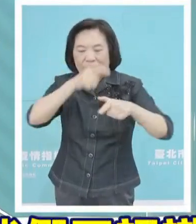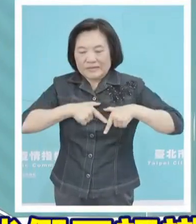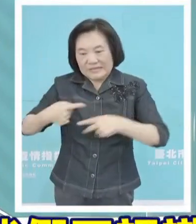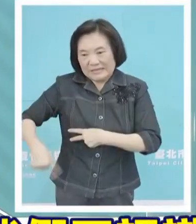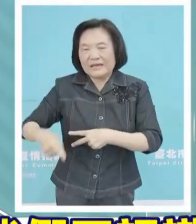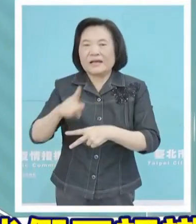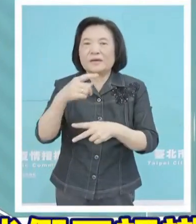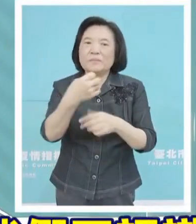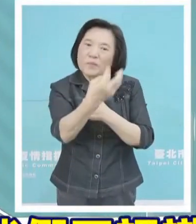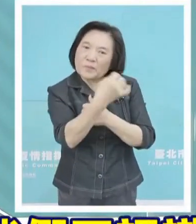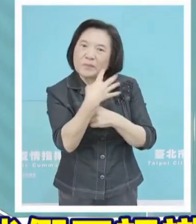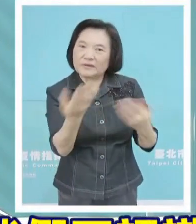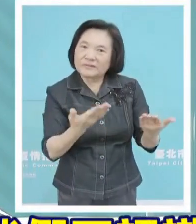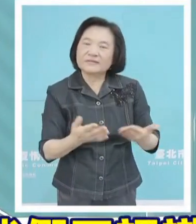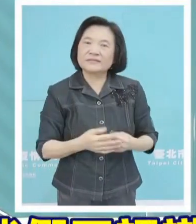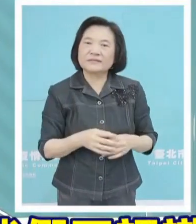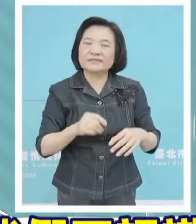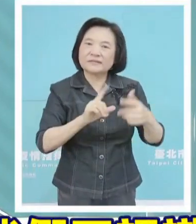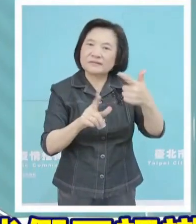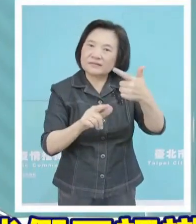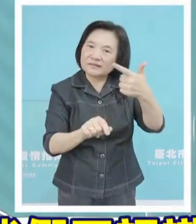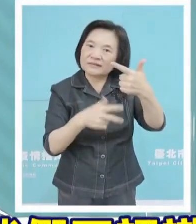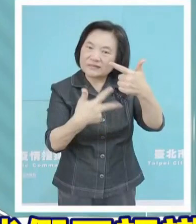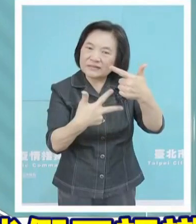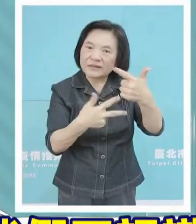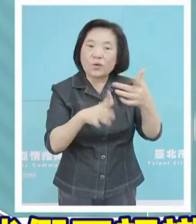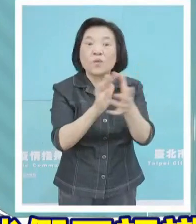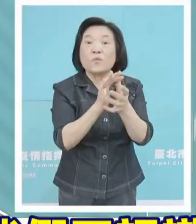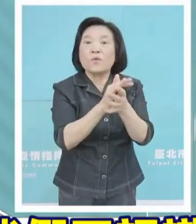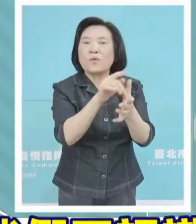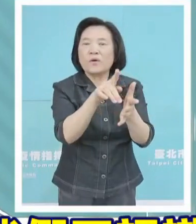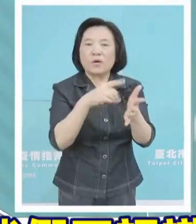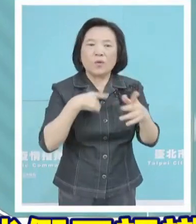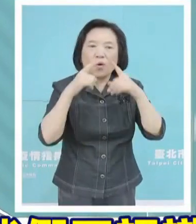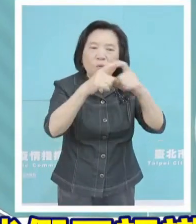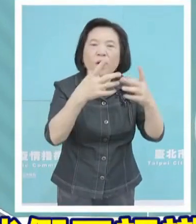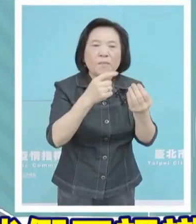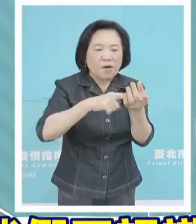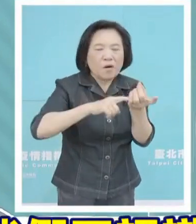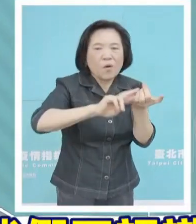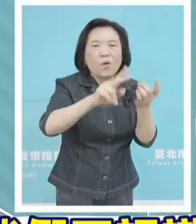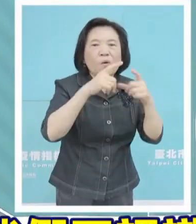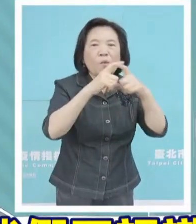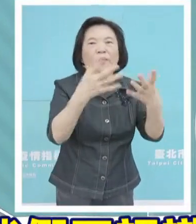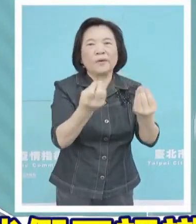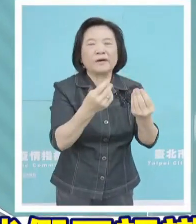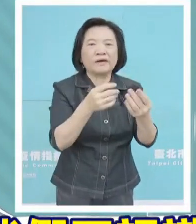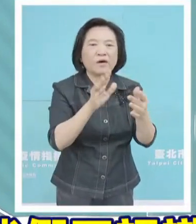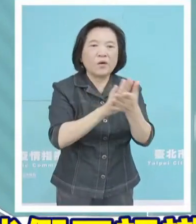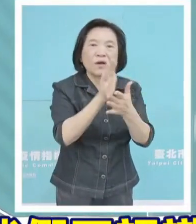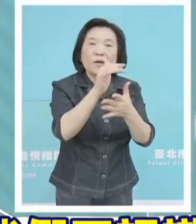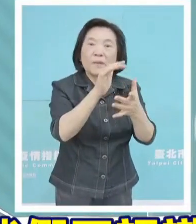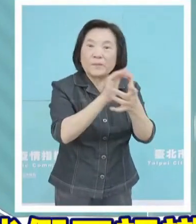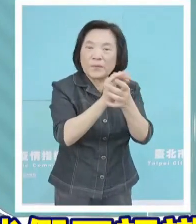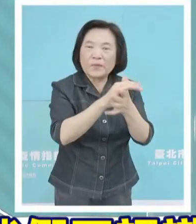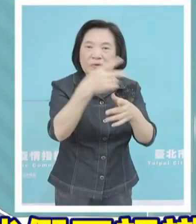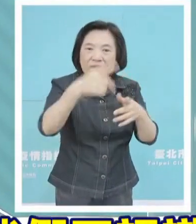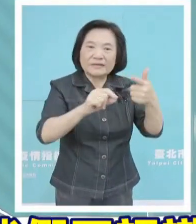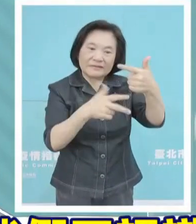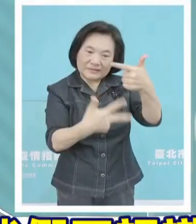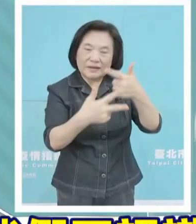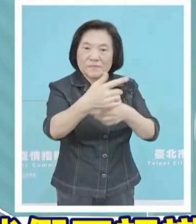朋友又继续代转，因为我前面都没有回他。6月7号他又再转了一次许金川医师自己要跟我讲的